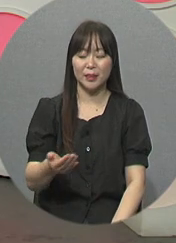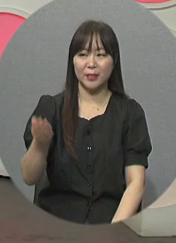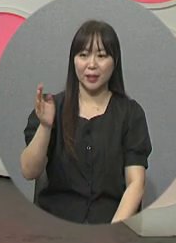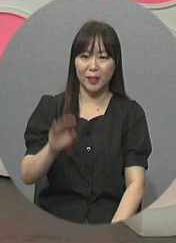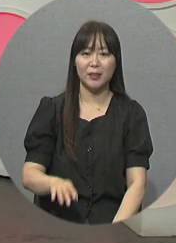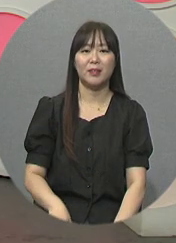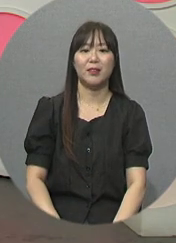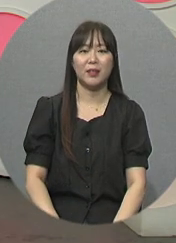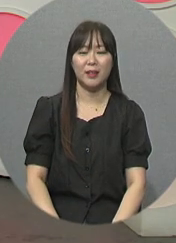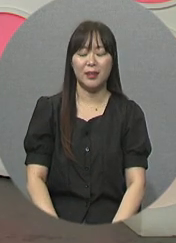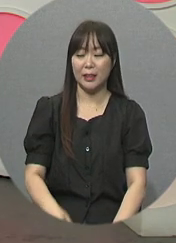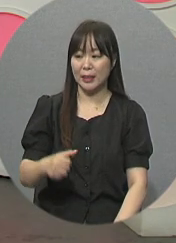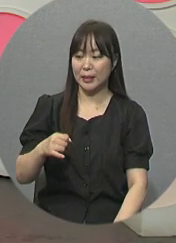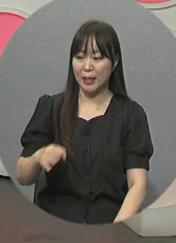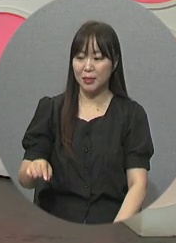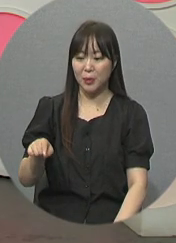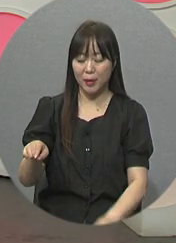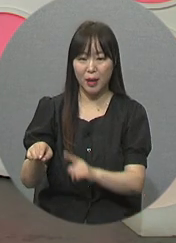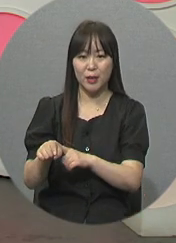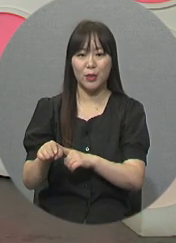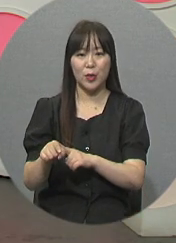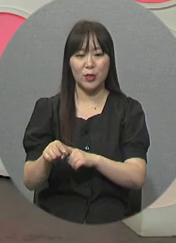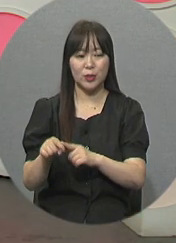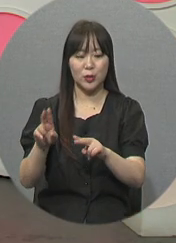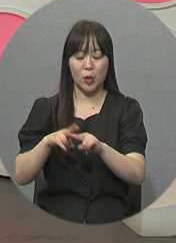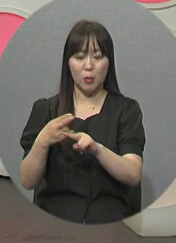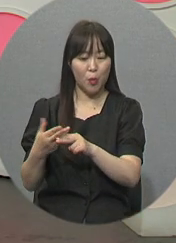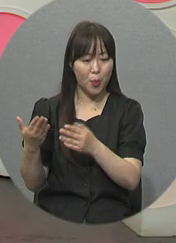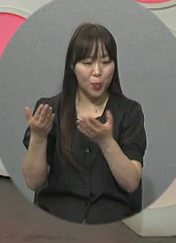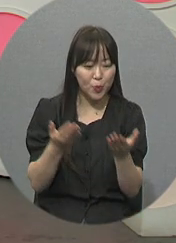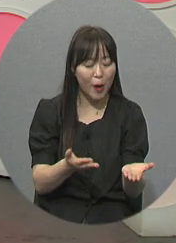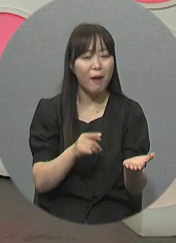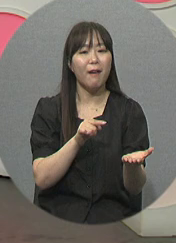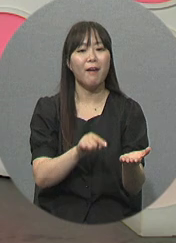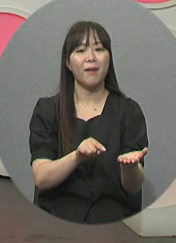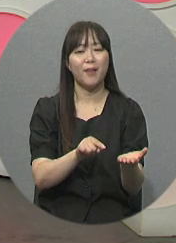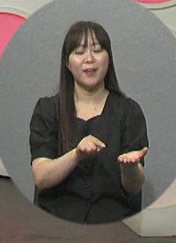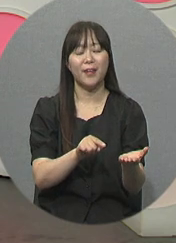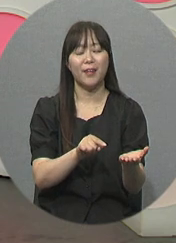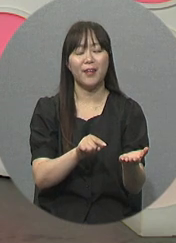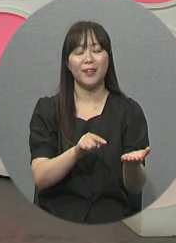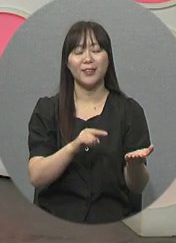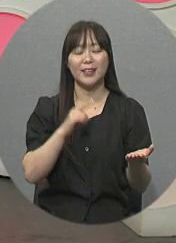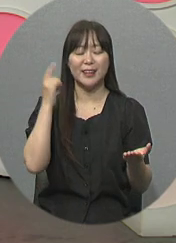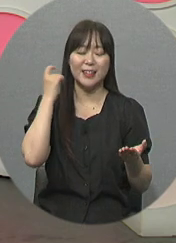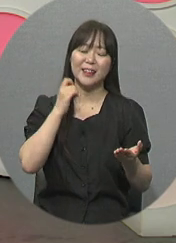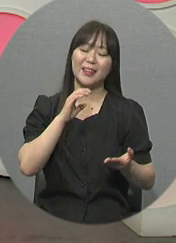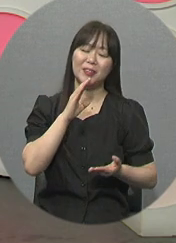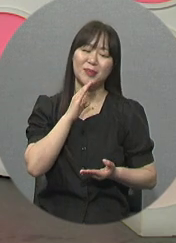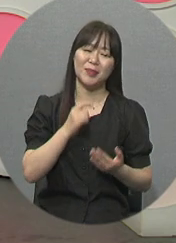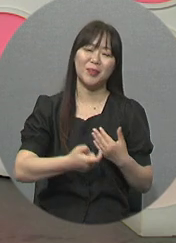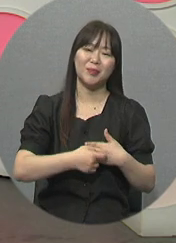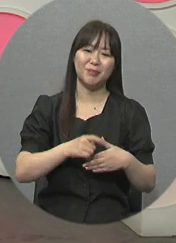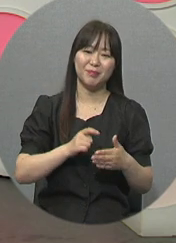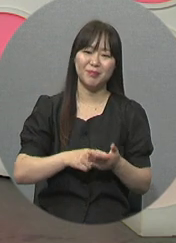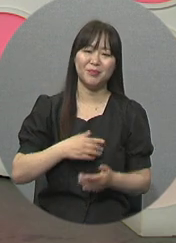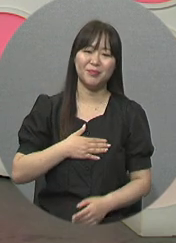우리 자녀분이 이렇게 구두를 탁 선물해서 내밀었다는 말을 들으니까 너무